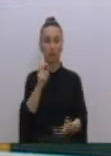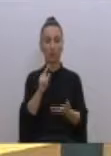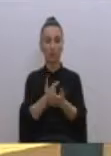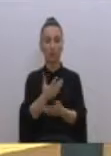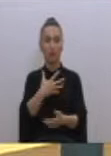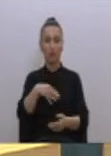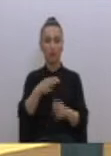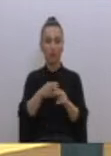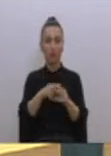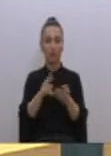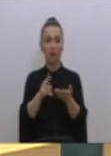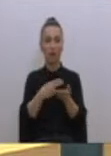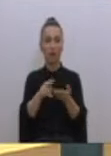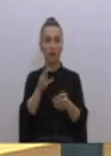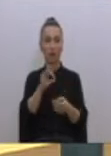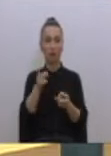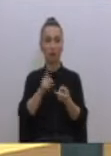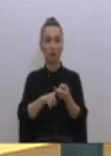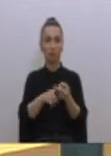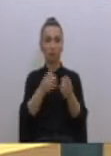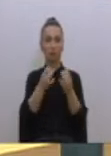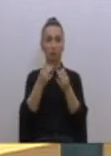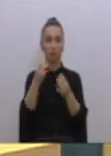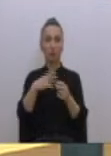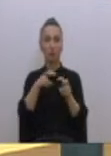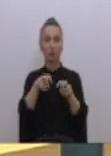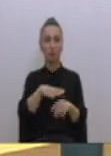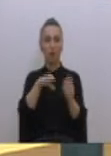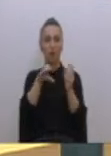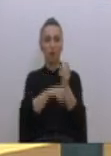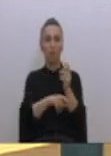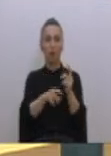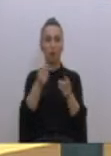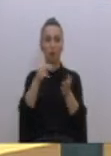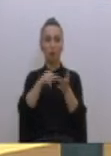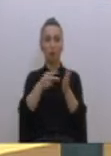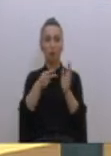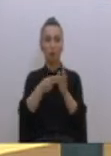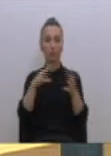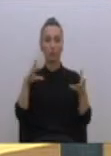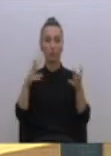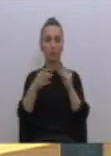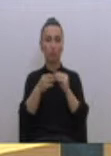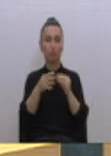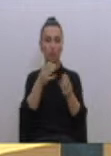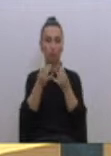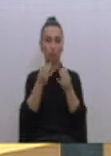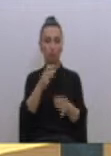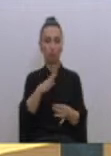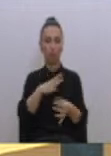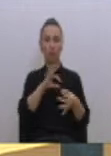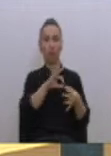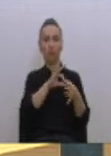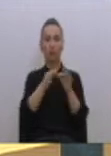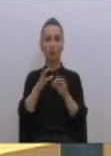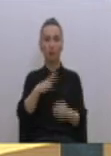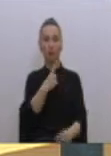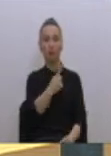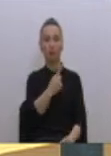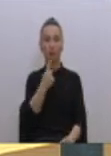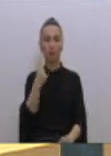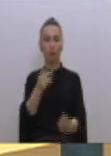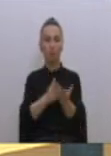ჩვენ ეს ანგარიში განვიხილეთ თითქმის ყველა კომიტეტზე, ბოლოს საბიყო შემაჯამებელი განხილვა. დეტალურად იქნა თითოეული